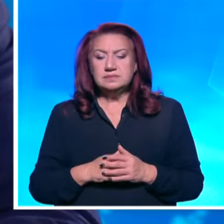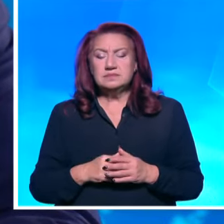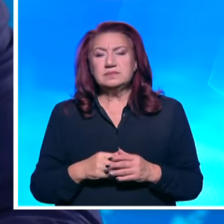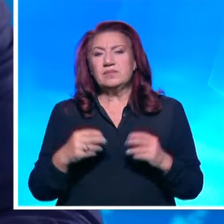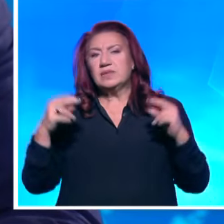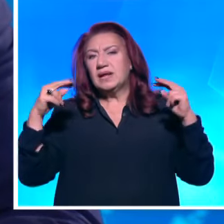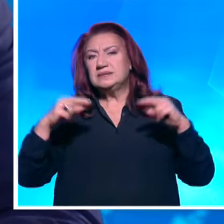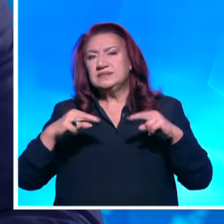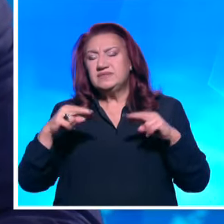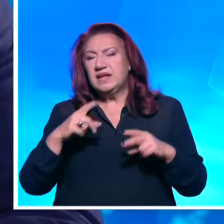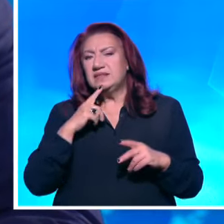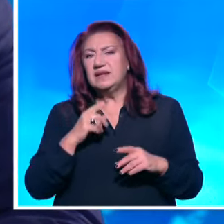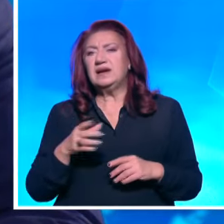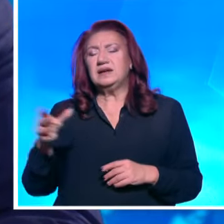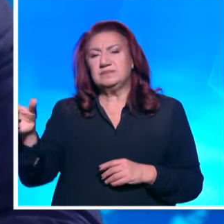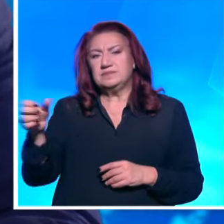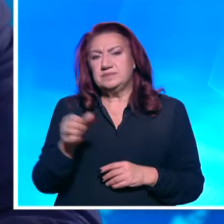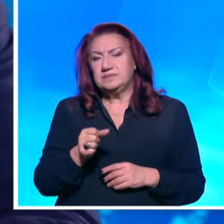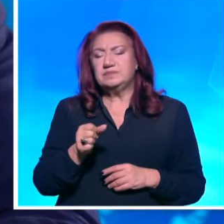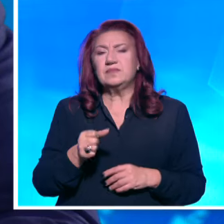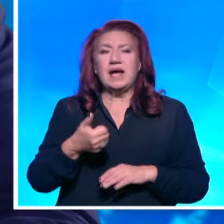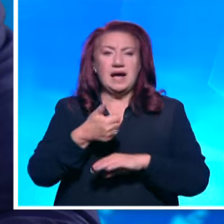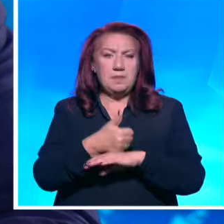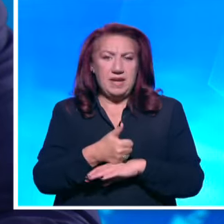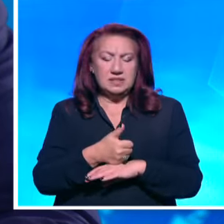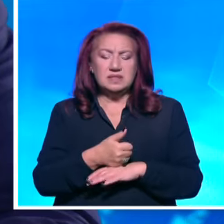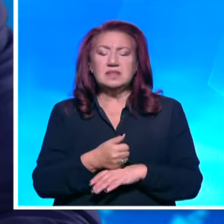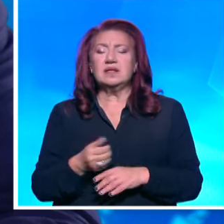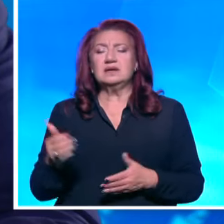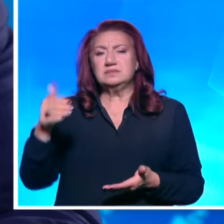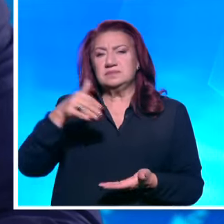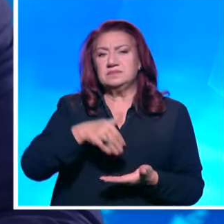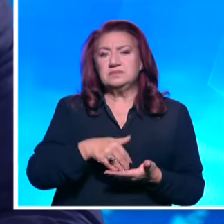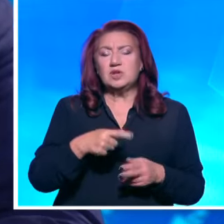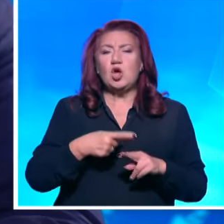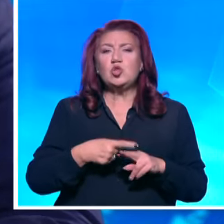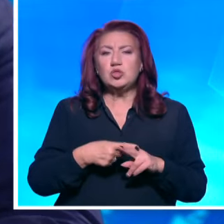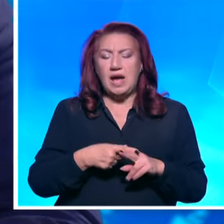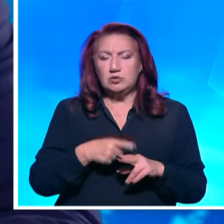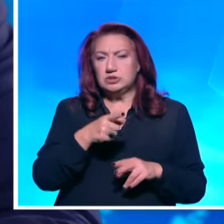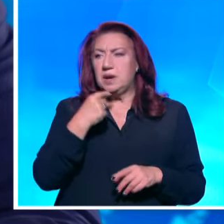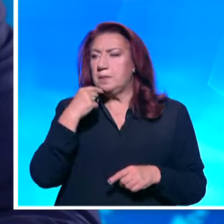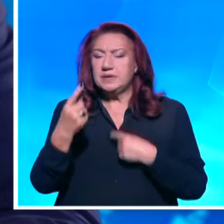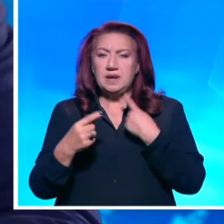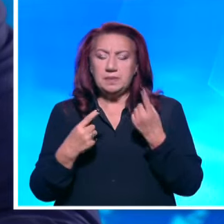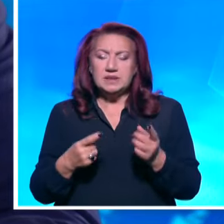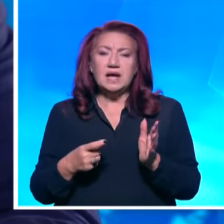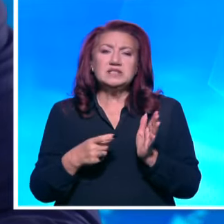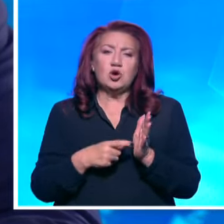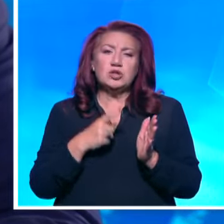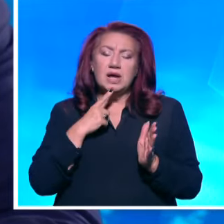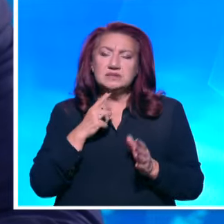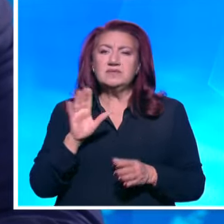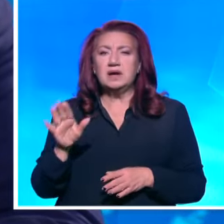определят от кмета назначават се идват при нотариуса нотариуса ги разпитва и законът казва че само на основание техните показания